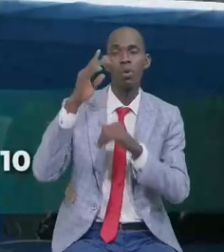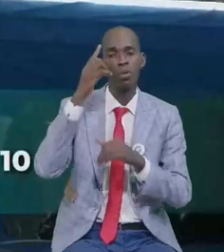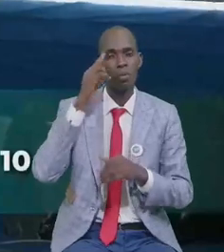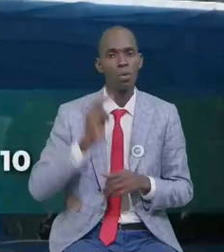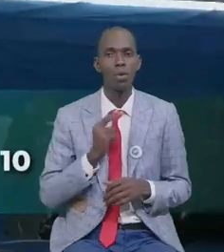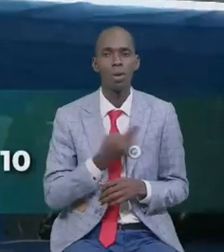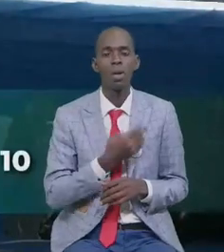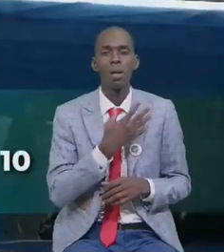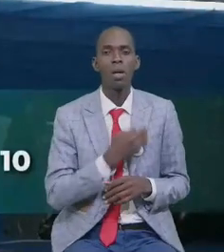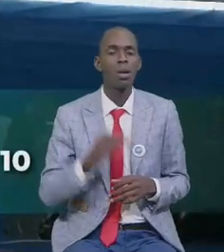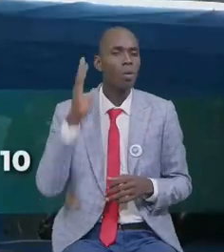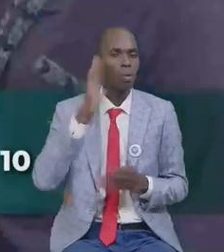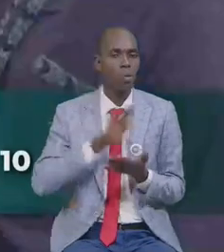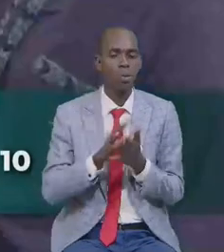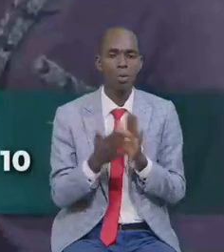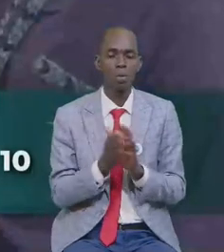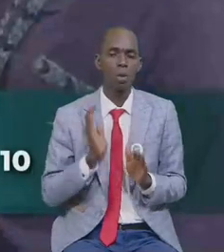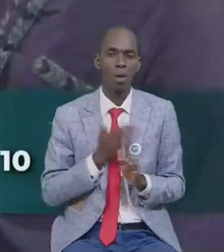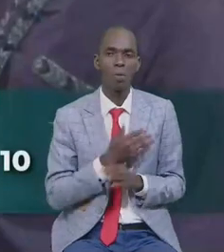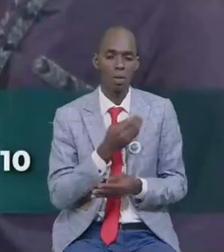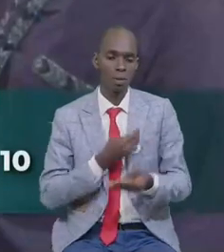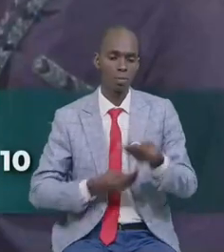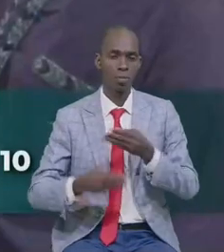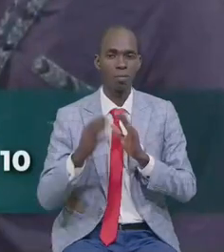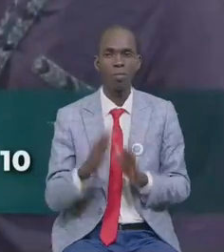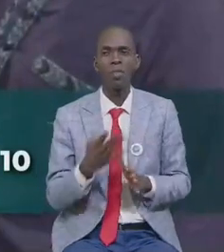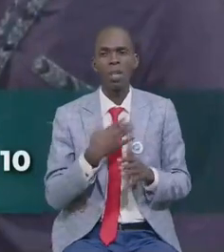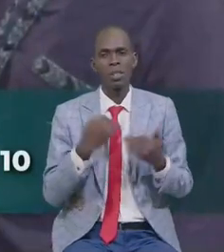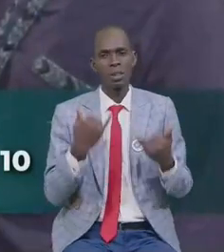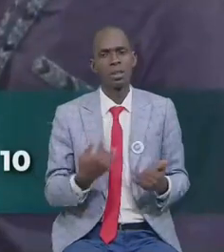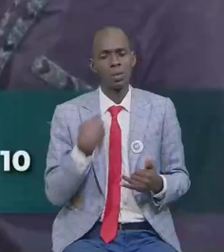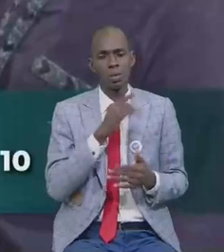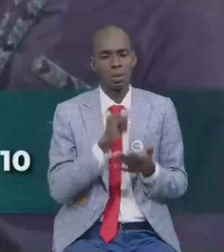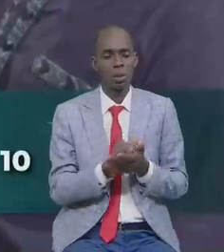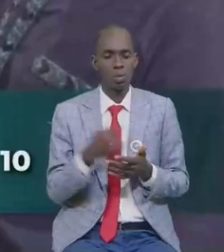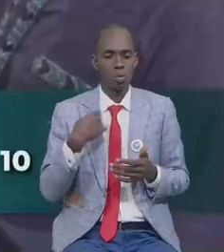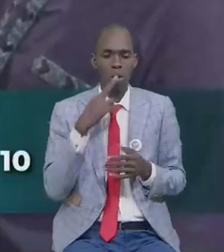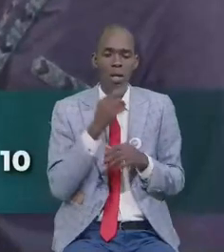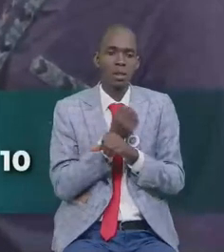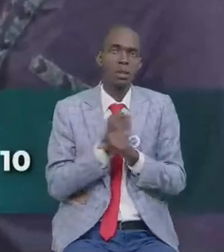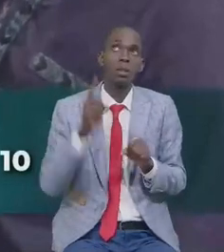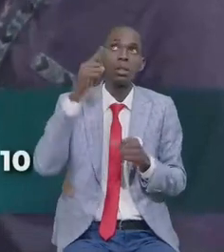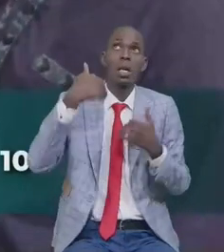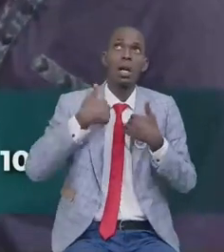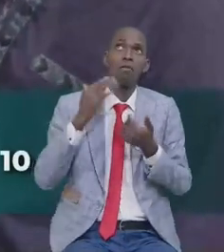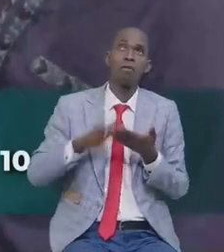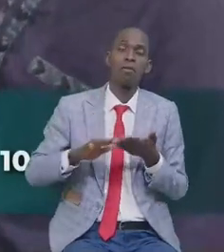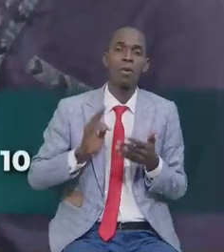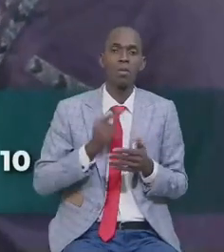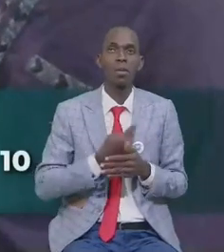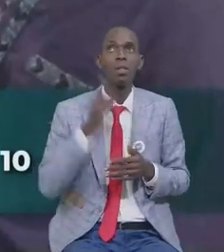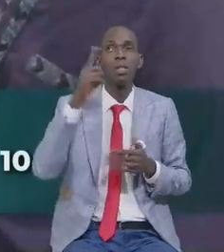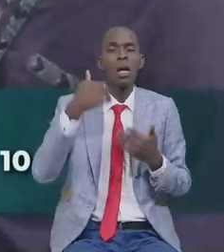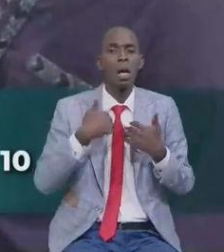Dieu et il devient notre substitut. Et maintenant, nous disons que nous sommes justifiés, il nous a pardonné. Il n'a plus